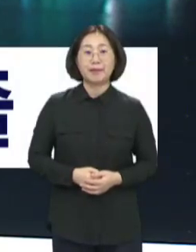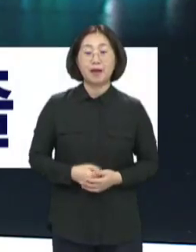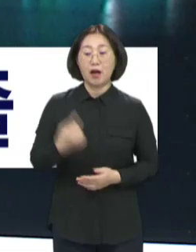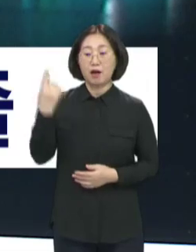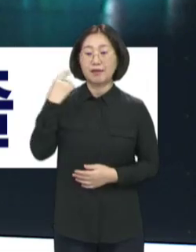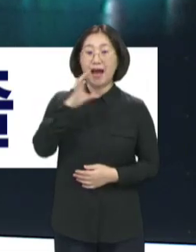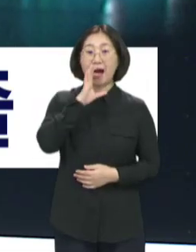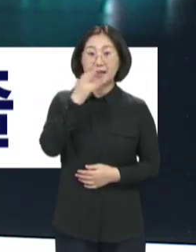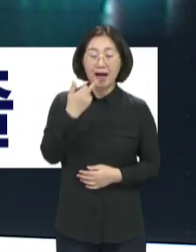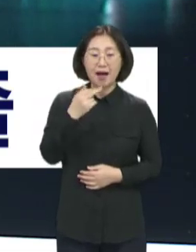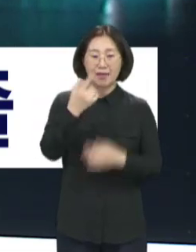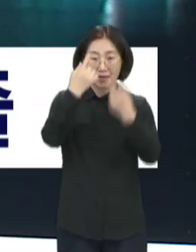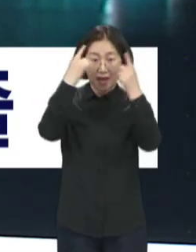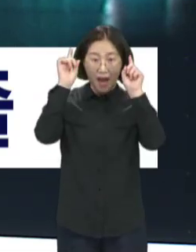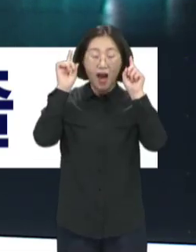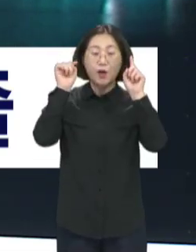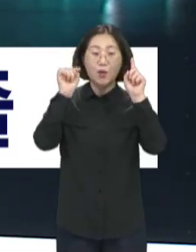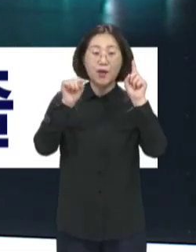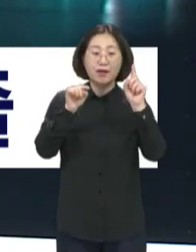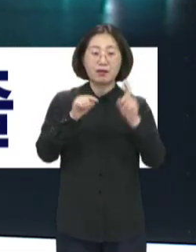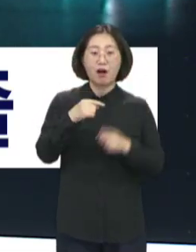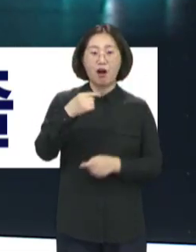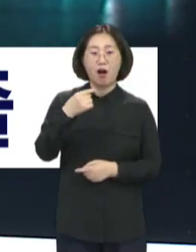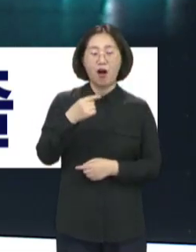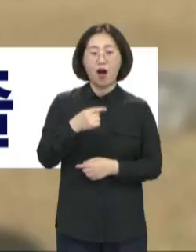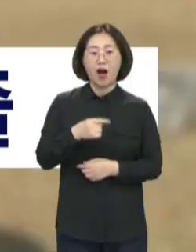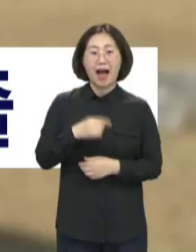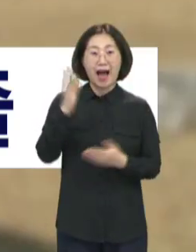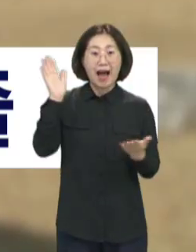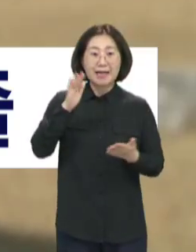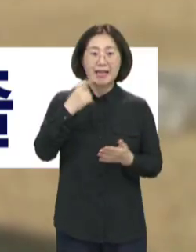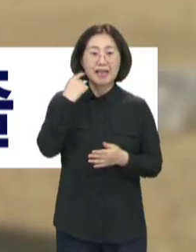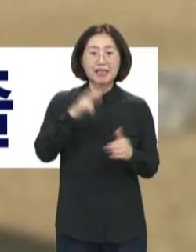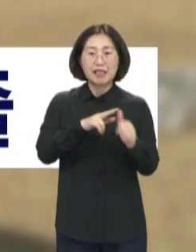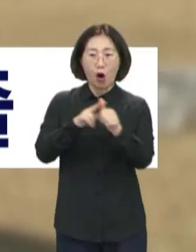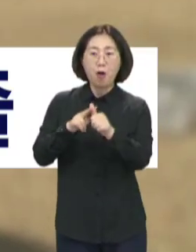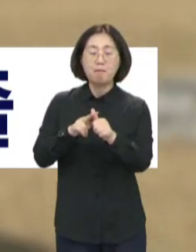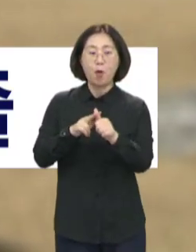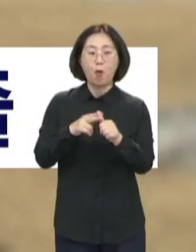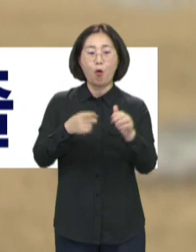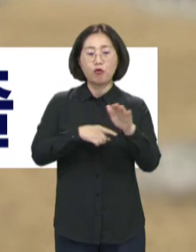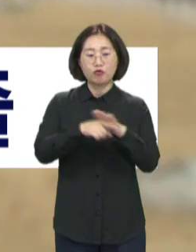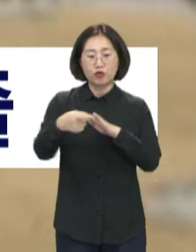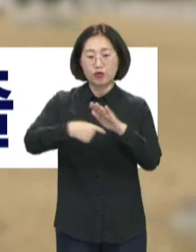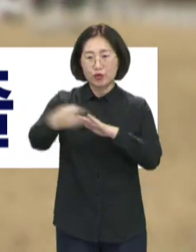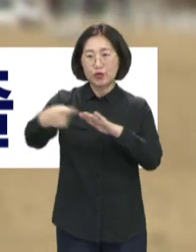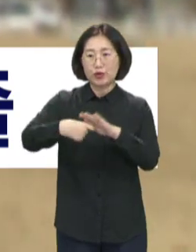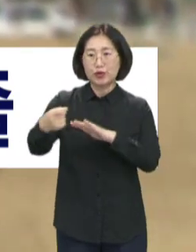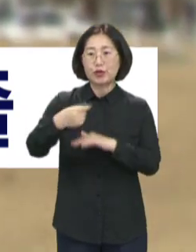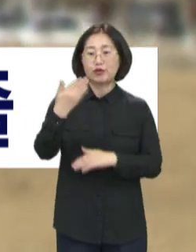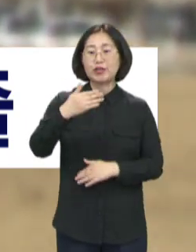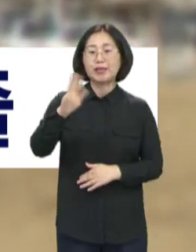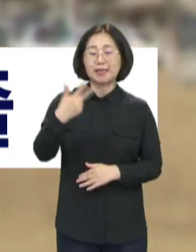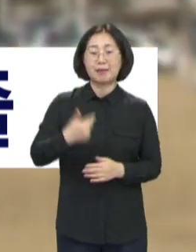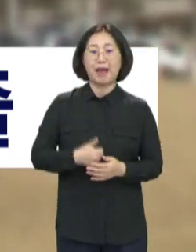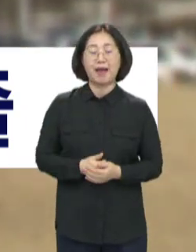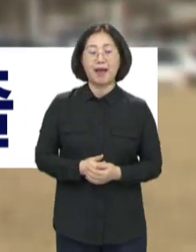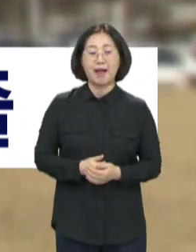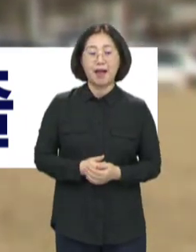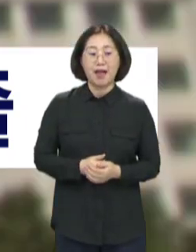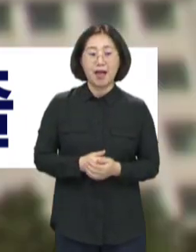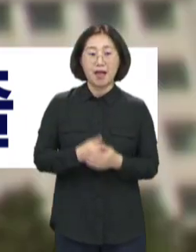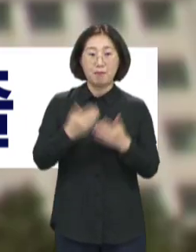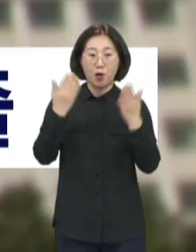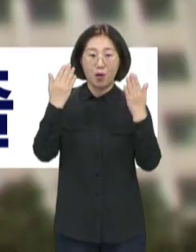어제 아산의 한 대학교에서 9,700건이 넘는 학생의 개인정보가 유출됐습니다. 해당 대학교의 취업